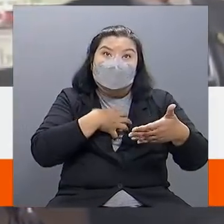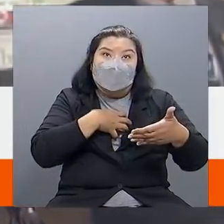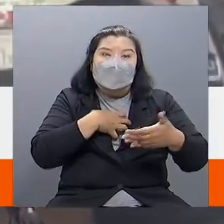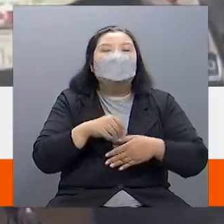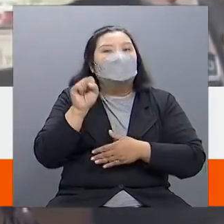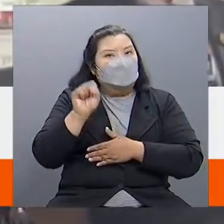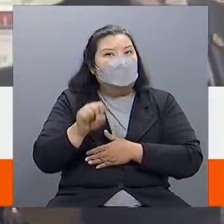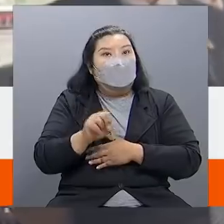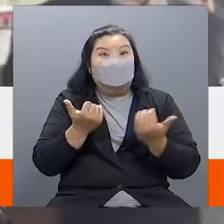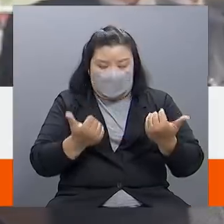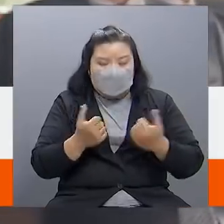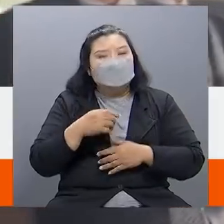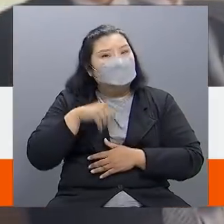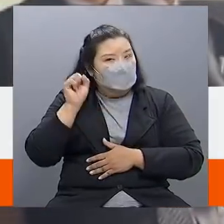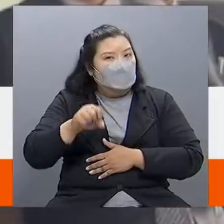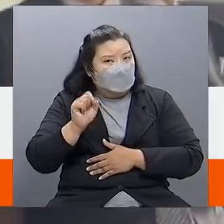นะคะ